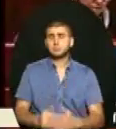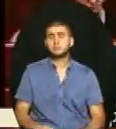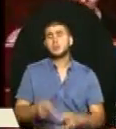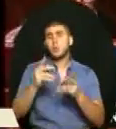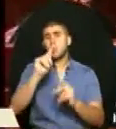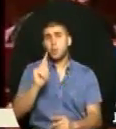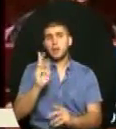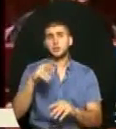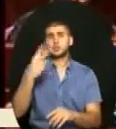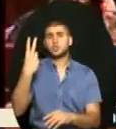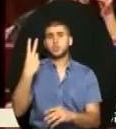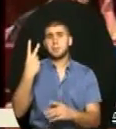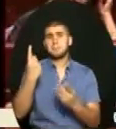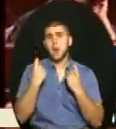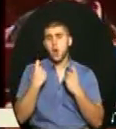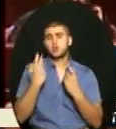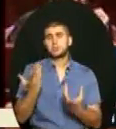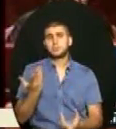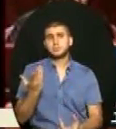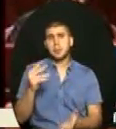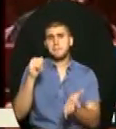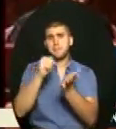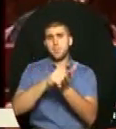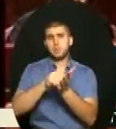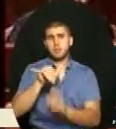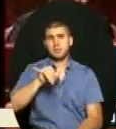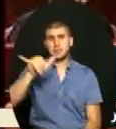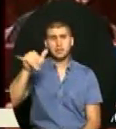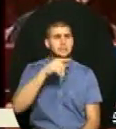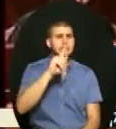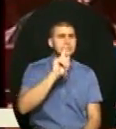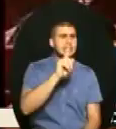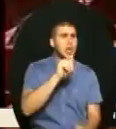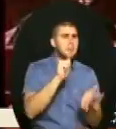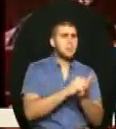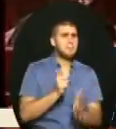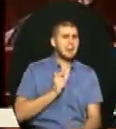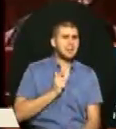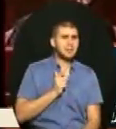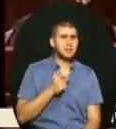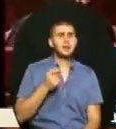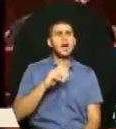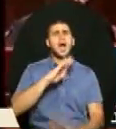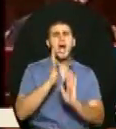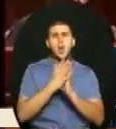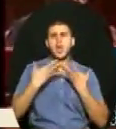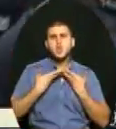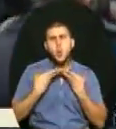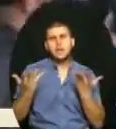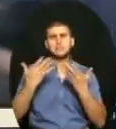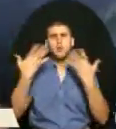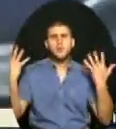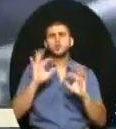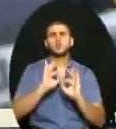שיכול להיות שיש שני מקורות למימון של הנסיעה. אבל זה לא מימון פרטי, זה אנחנו מבינים. הכל יוכרז ויובהר